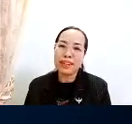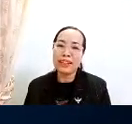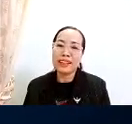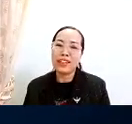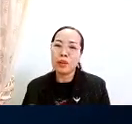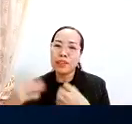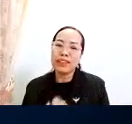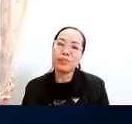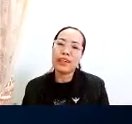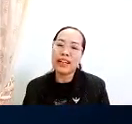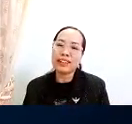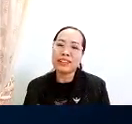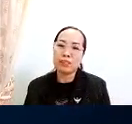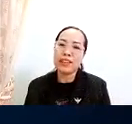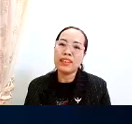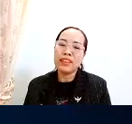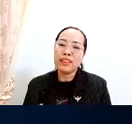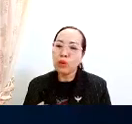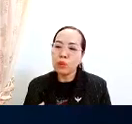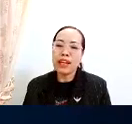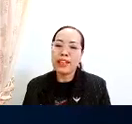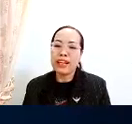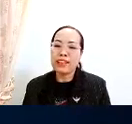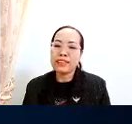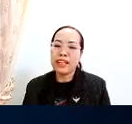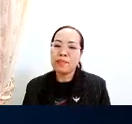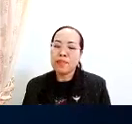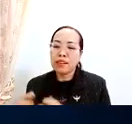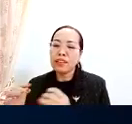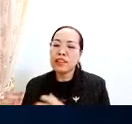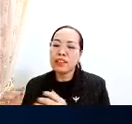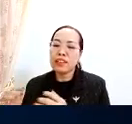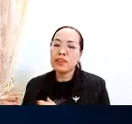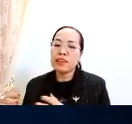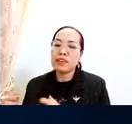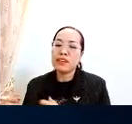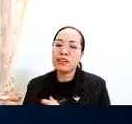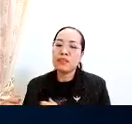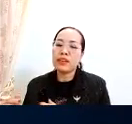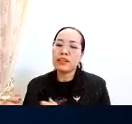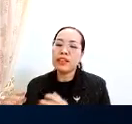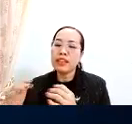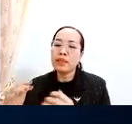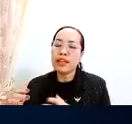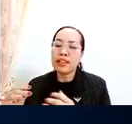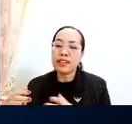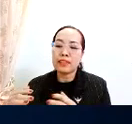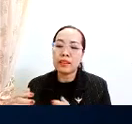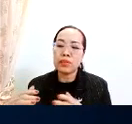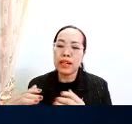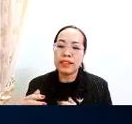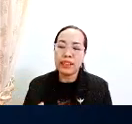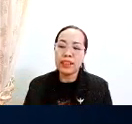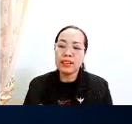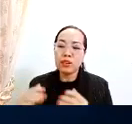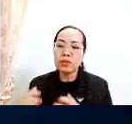lô kháng cai hay có mình hiên bằng cát đây sập bần khuôn ai này chả nơi thì nếp mà sân chỉ dương mình hiên bằng cát đây sập bần